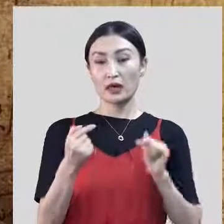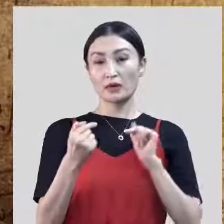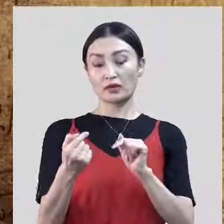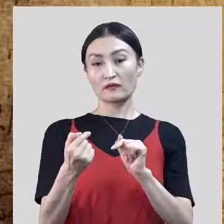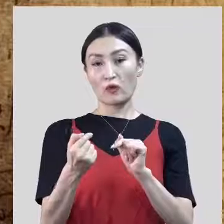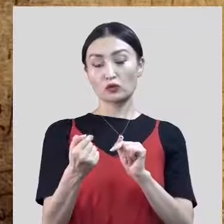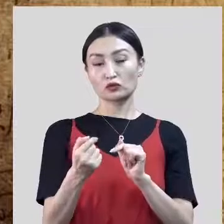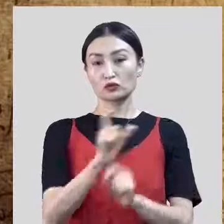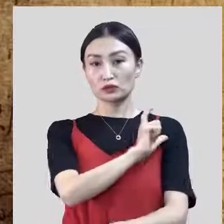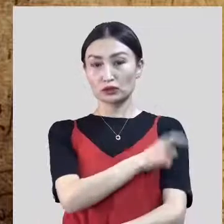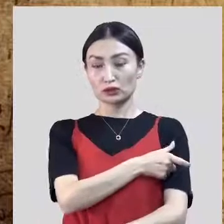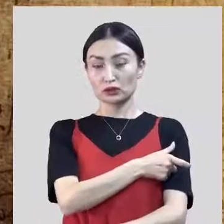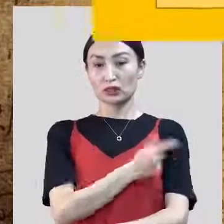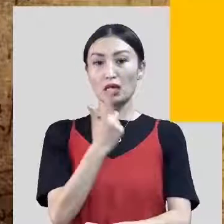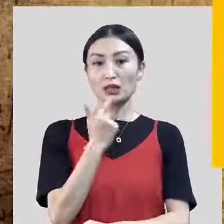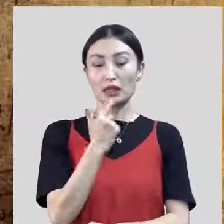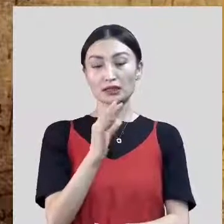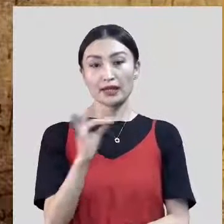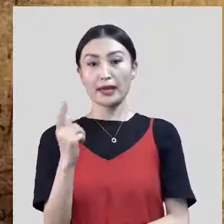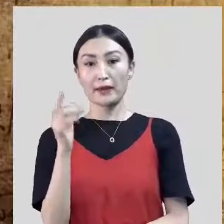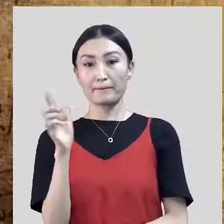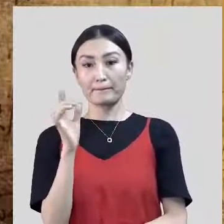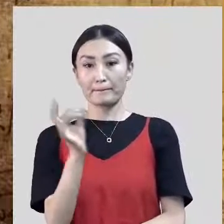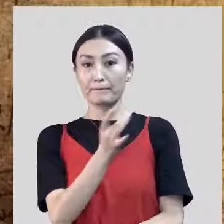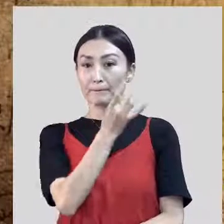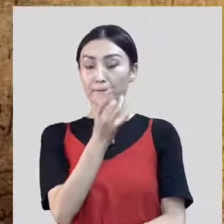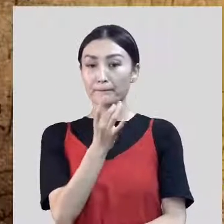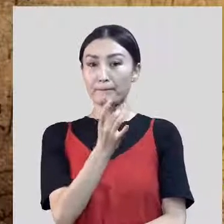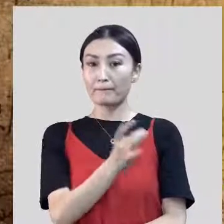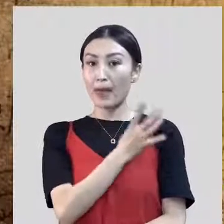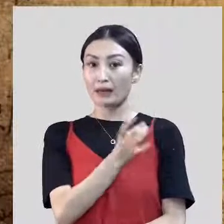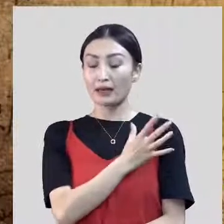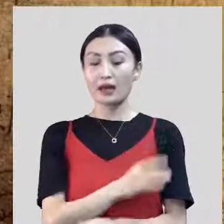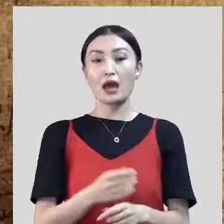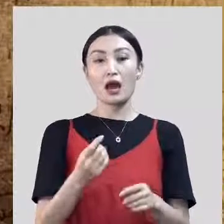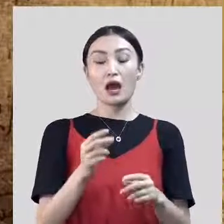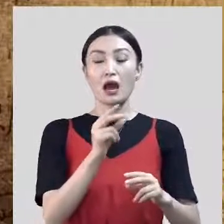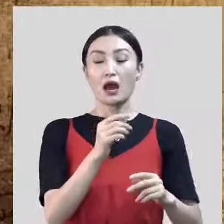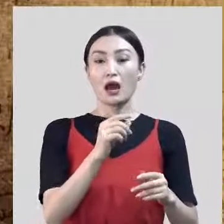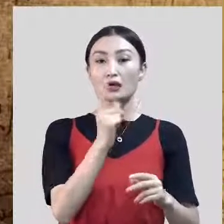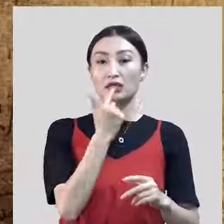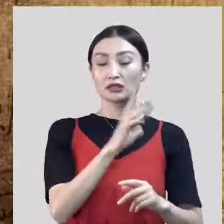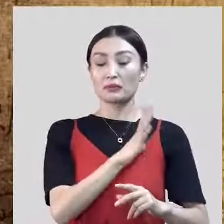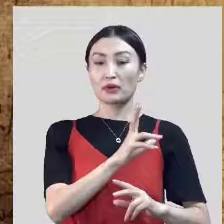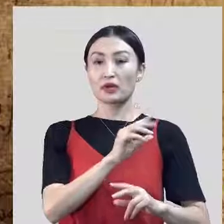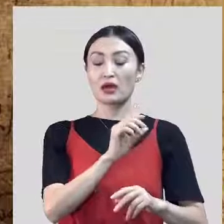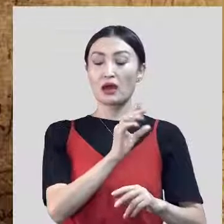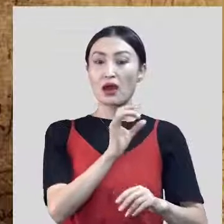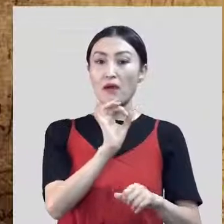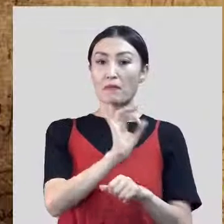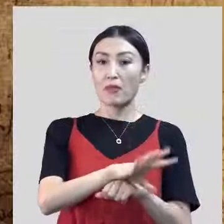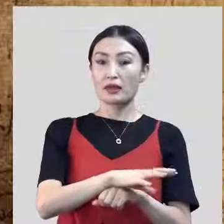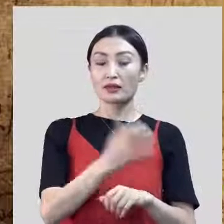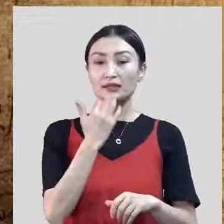противоборствующей силы красные и белые сторонники красных были рабочие малообеспеченные